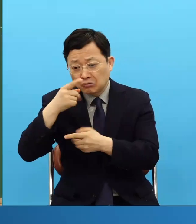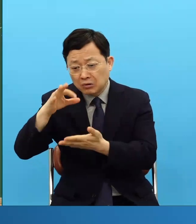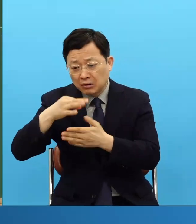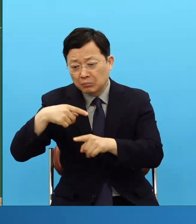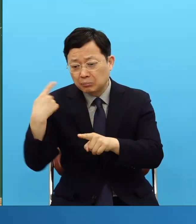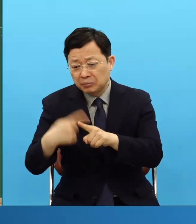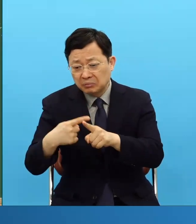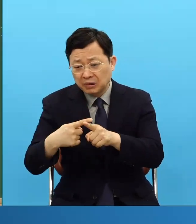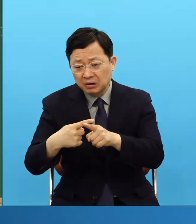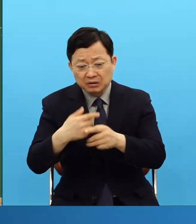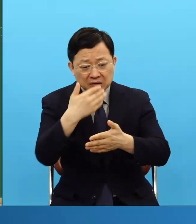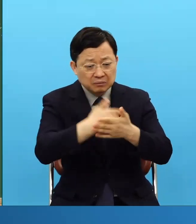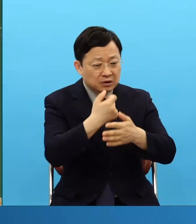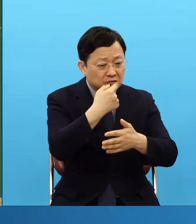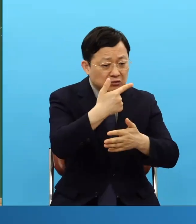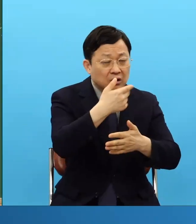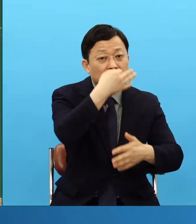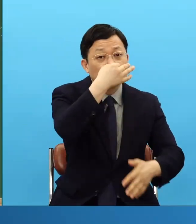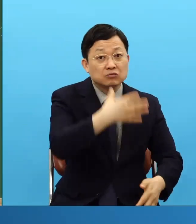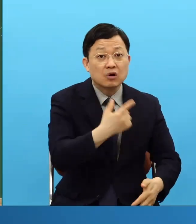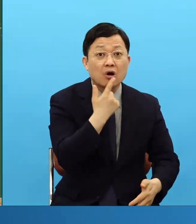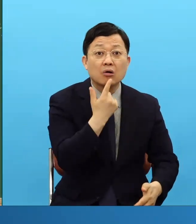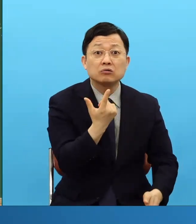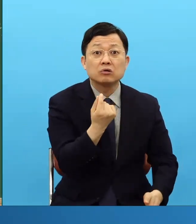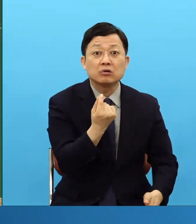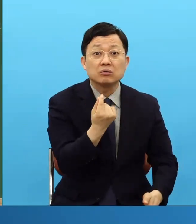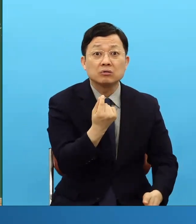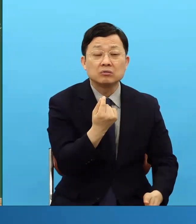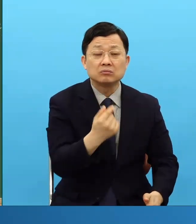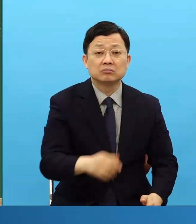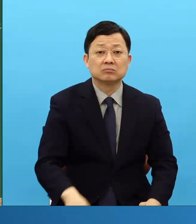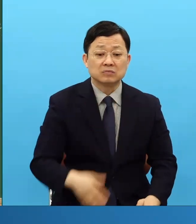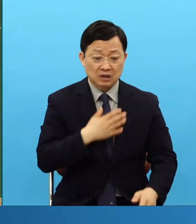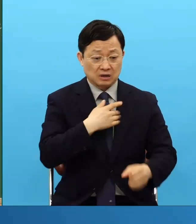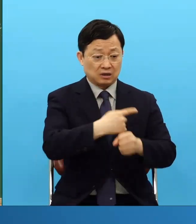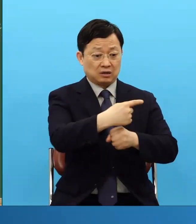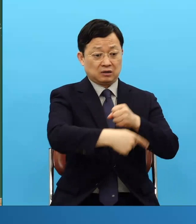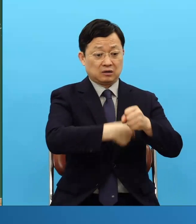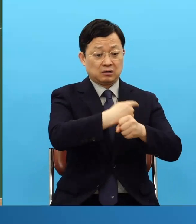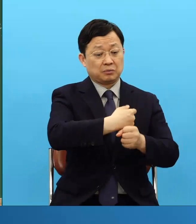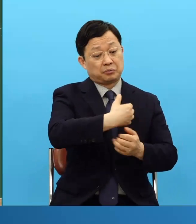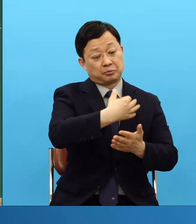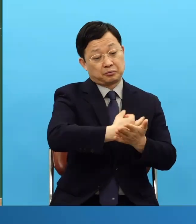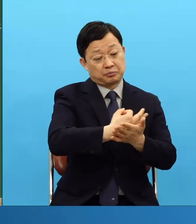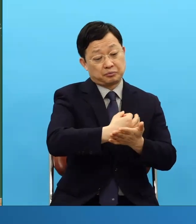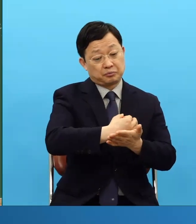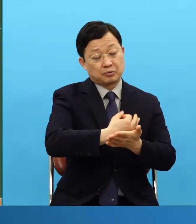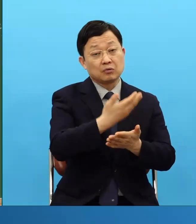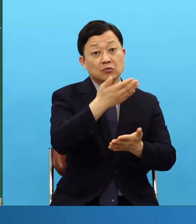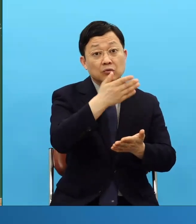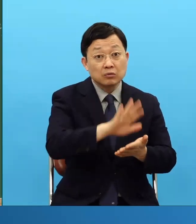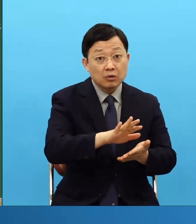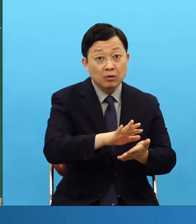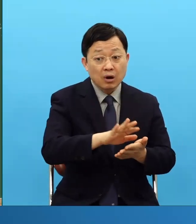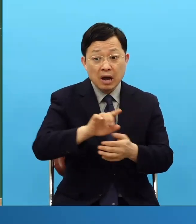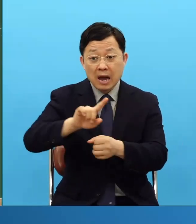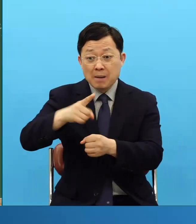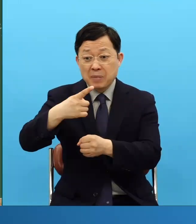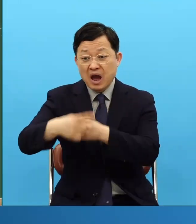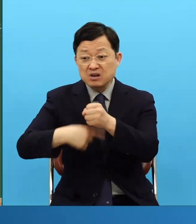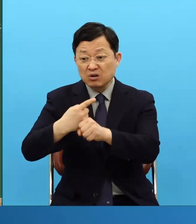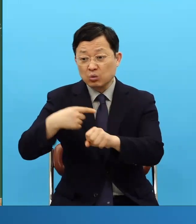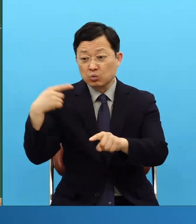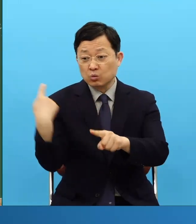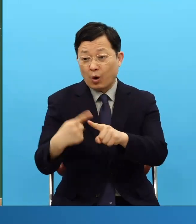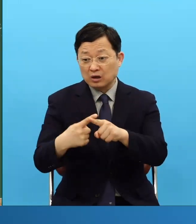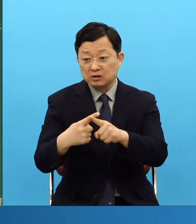worth of money, but if you only make a 6-month salary, then it's very difficult to last with 아니 that. 내가 1년 먹을 것만 벌면 되는데 100년 먹을 걸 벌었단